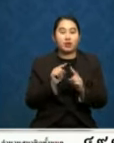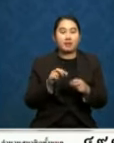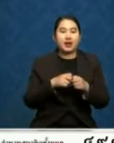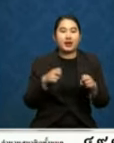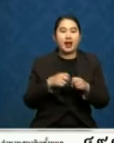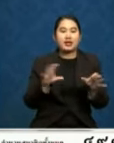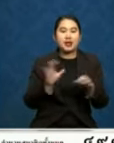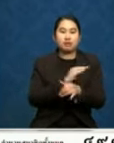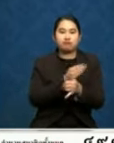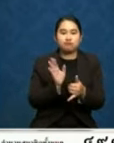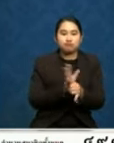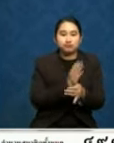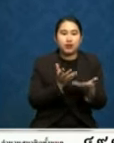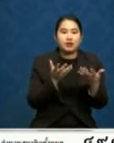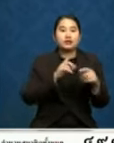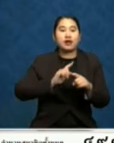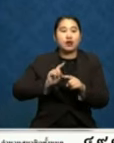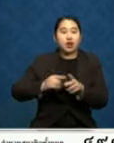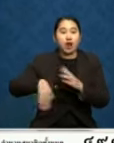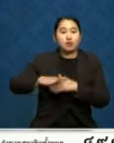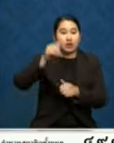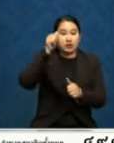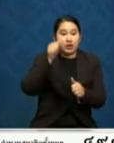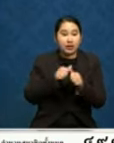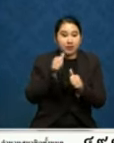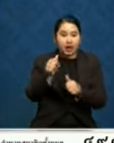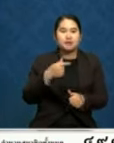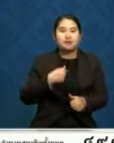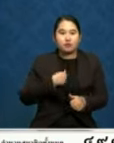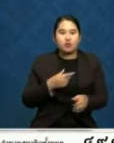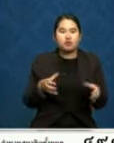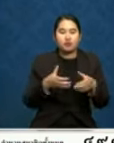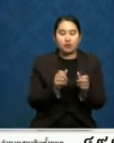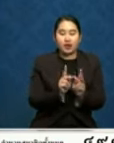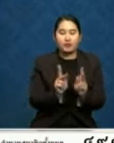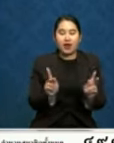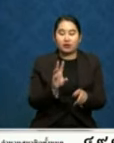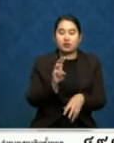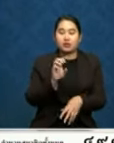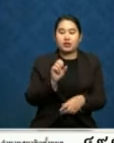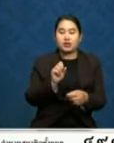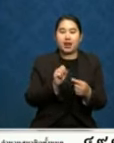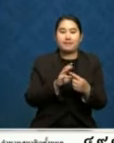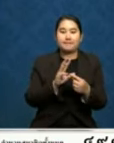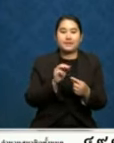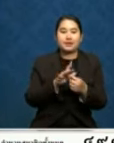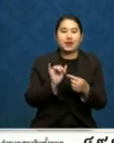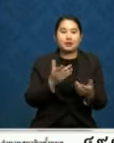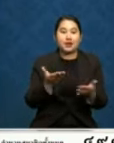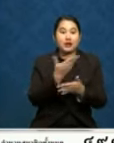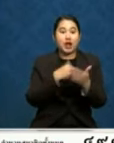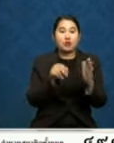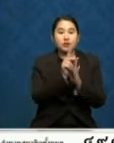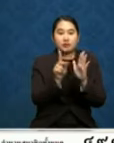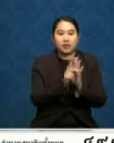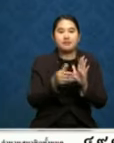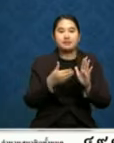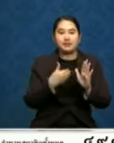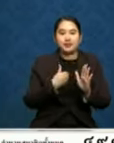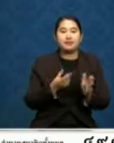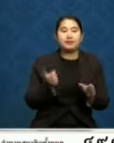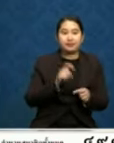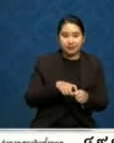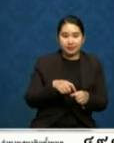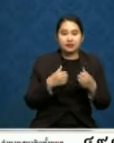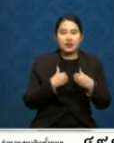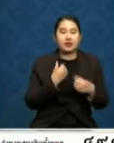นแรงถ้าเพื่อนสมาชิกจำกันได้ครับผมเองก็เป็นหนึ่งในคณะกรรมการวิสามัญพิจารณากฎหมายดังกล่าวครับและกรณีของการกระทำ